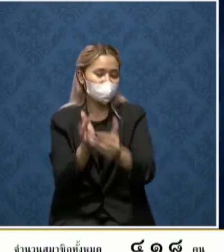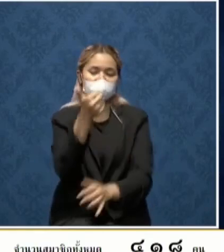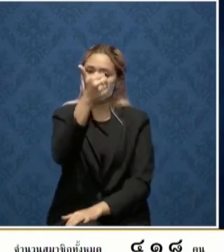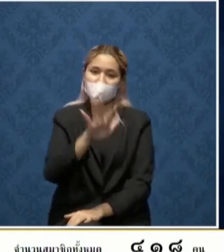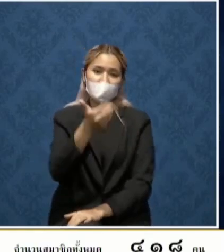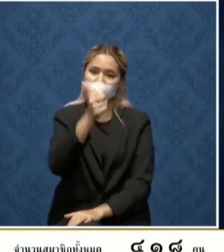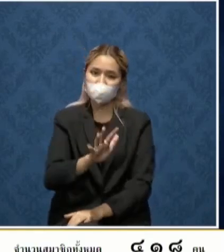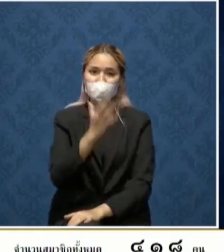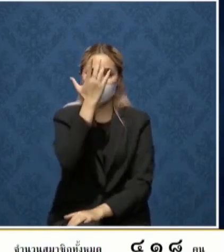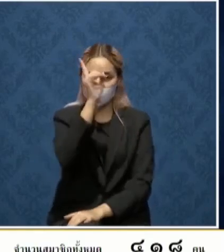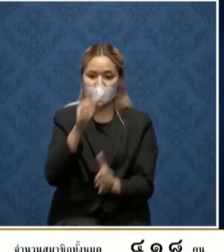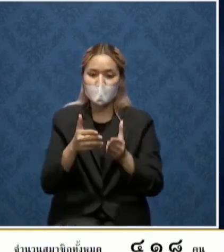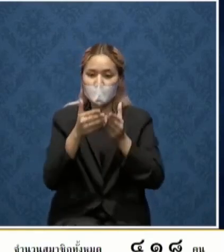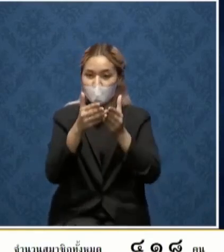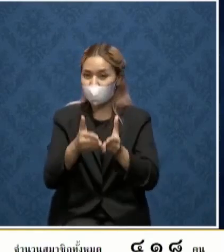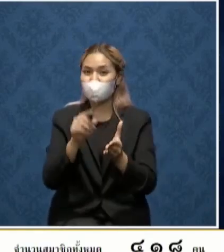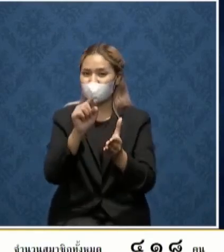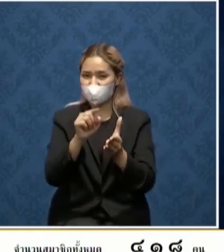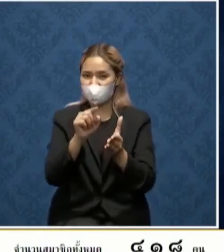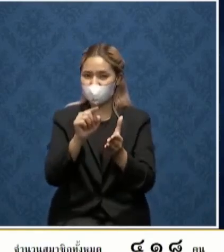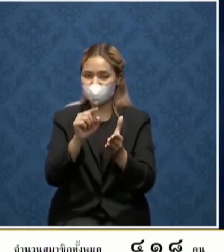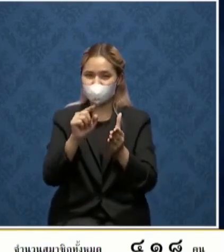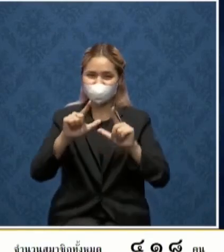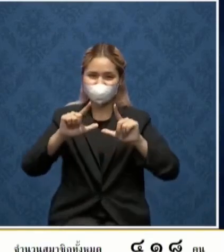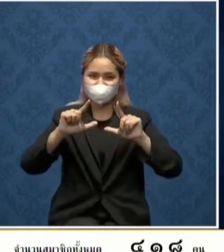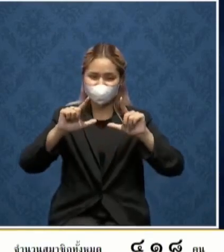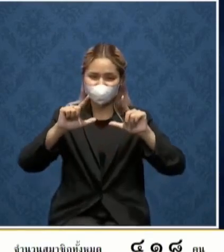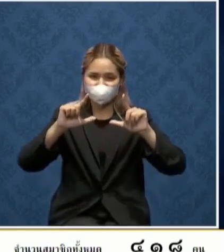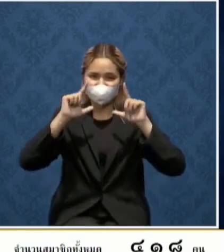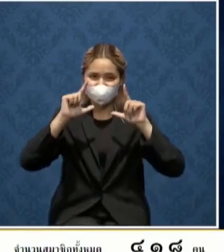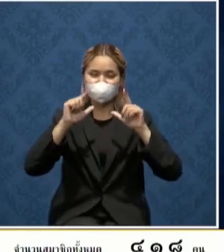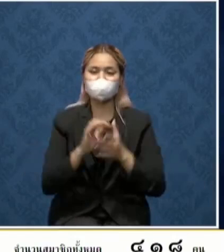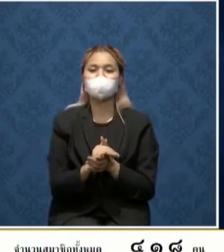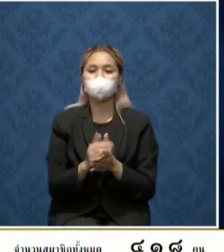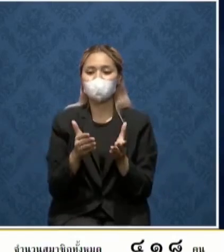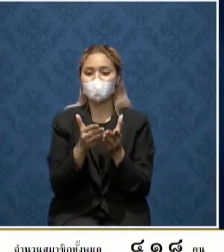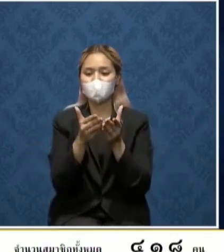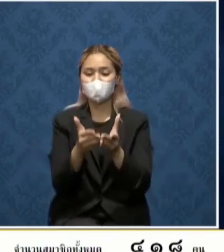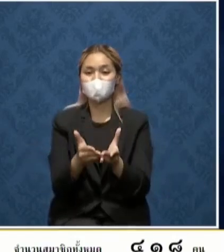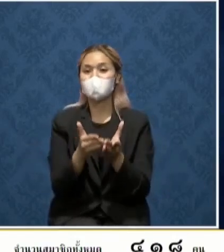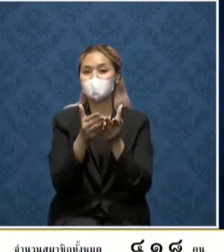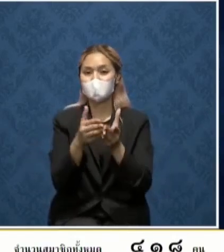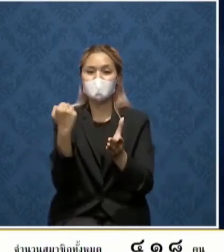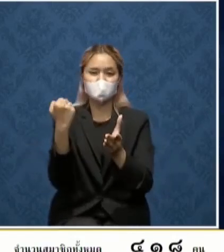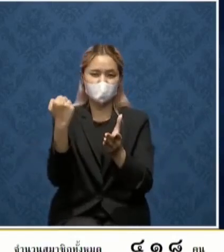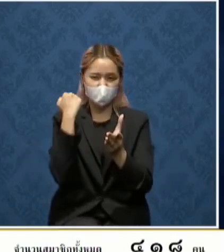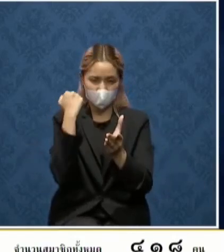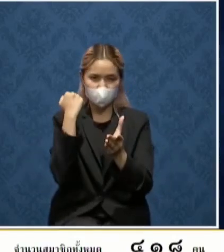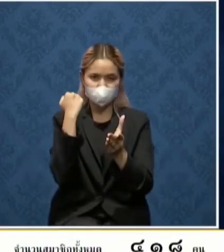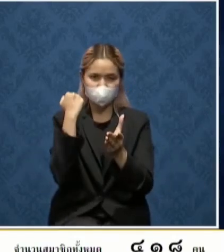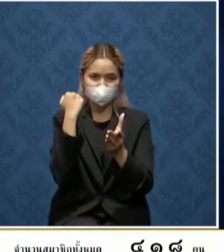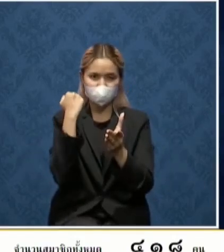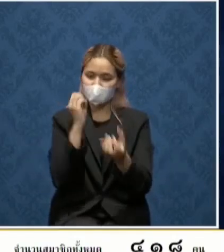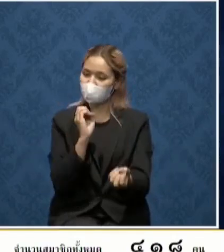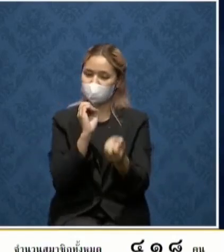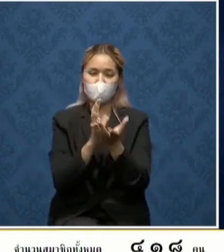เพระเรอลวมสุขโไยนั่เป็เรือระดับคอเวถประสาหงกบอกวา C-State Level 6 ก็คือถนต่อเคลองไดสูถึง 6